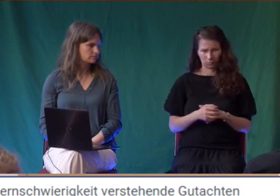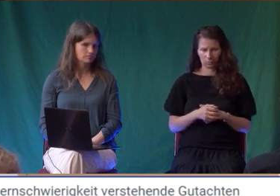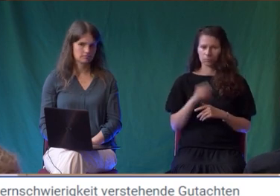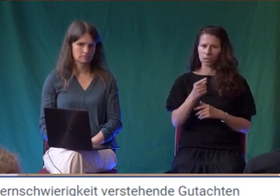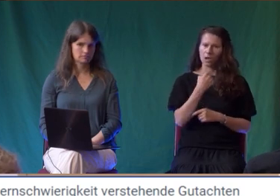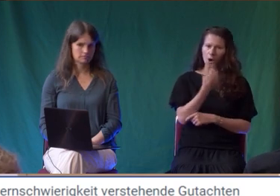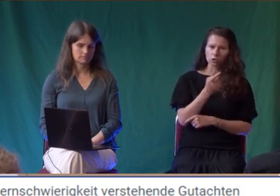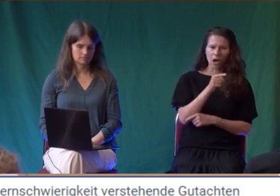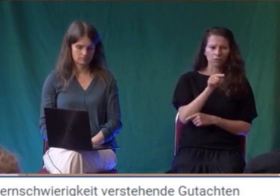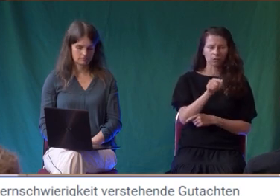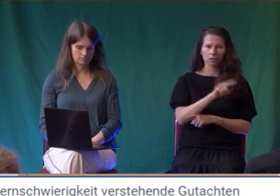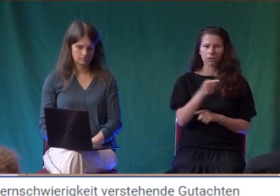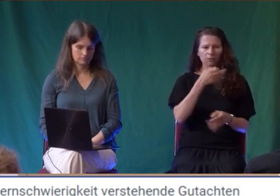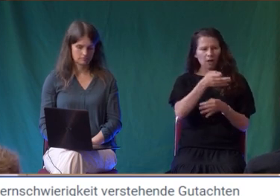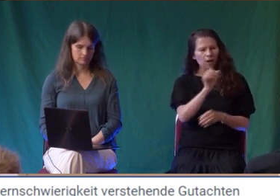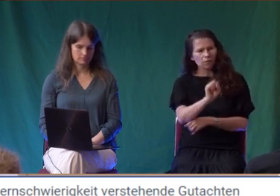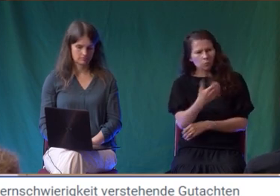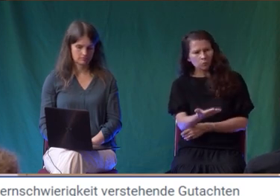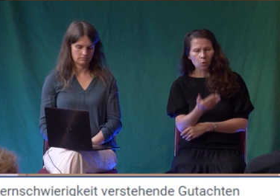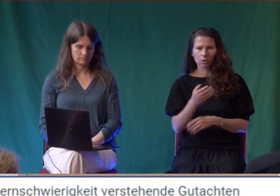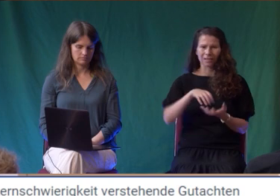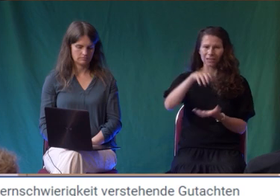Ressourcen und zu reichen einbezogen